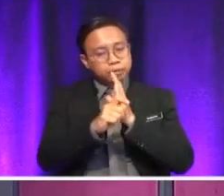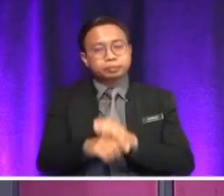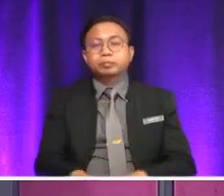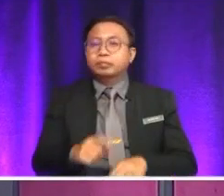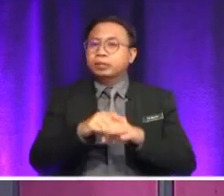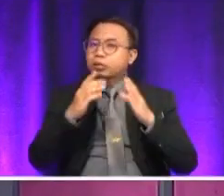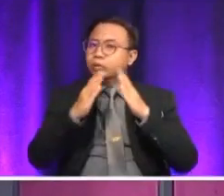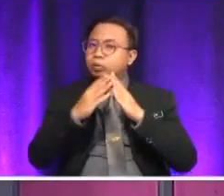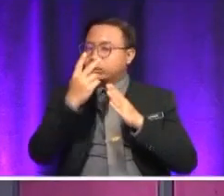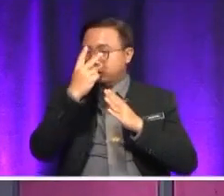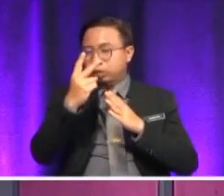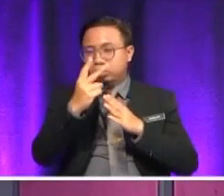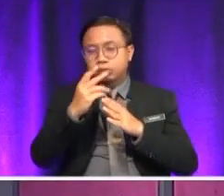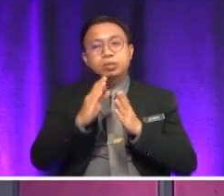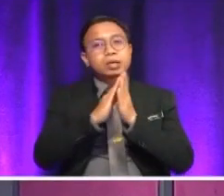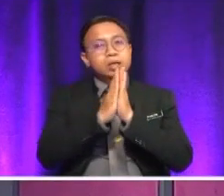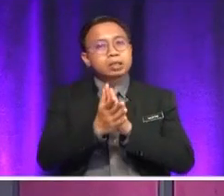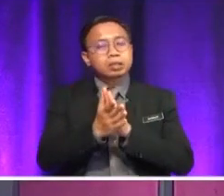rumah, dia tengok semua, dia letih.